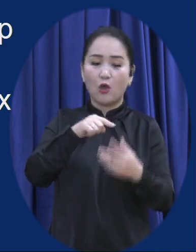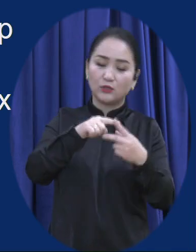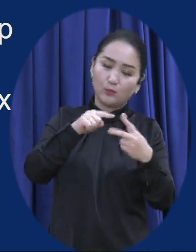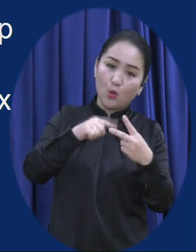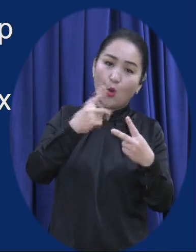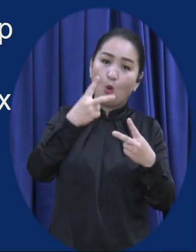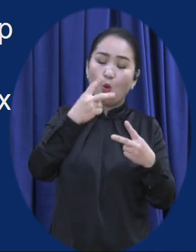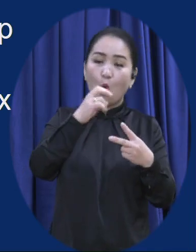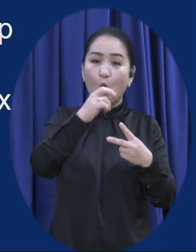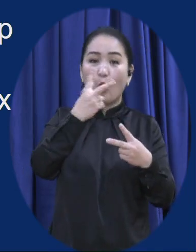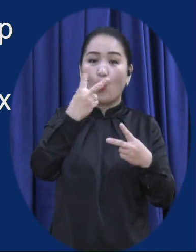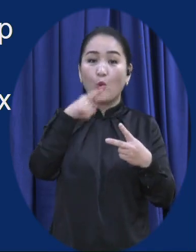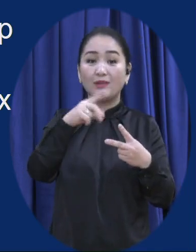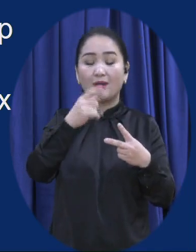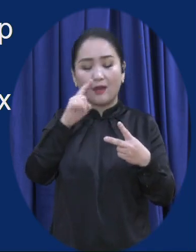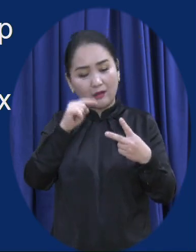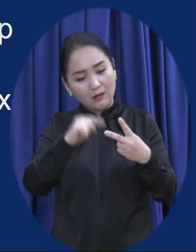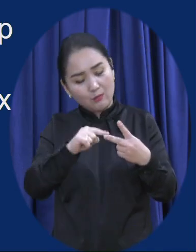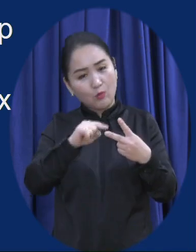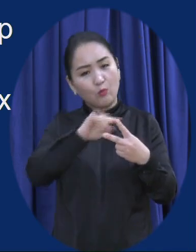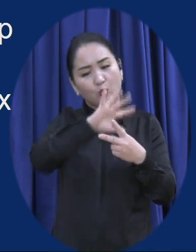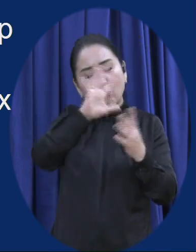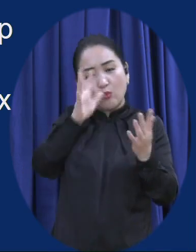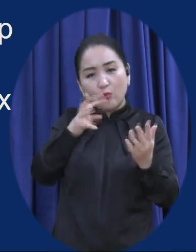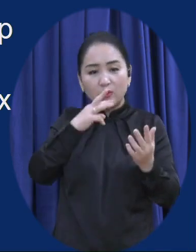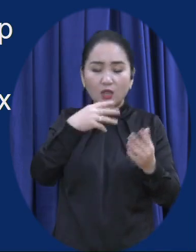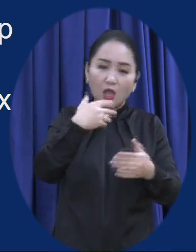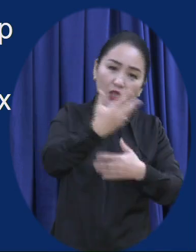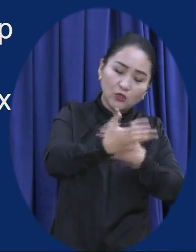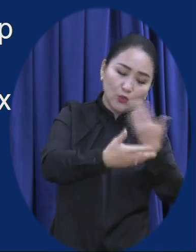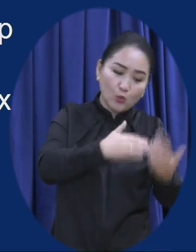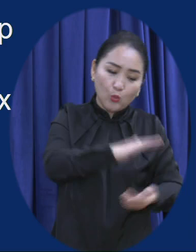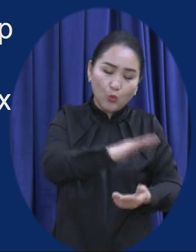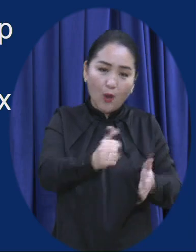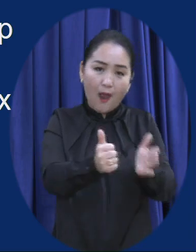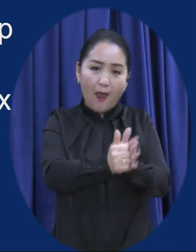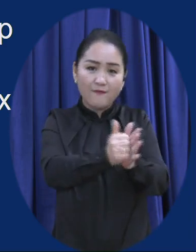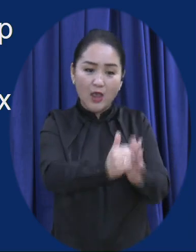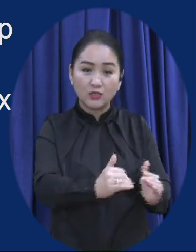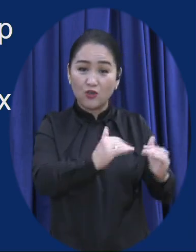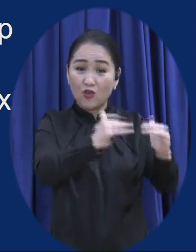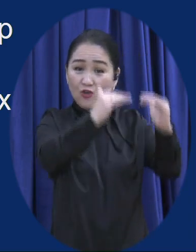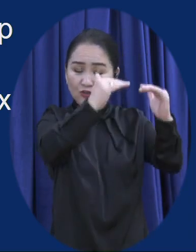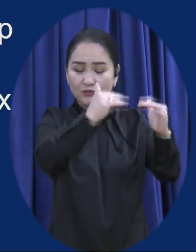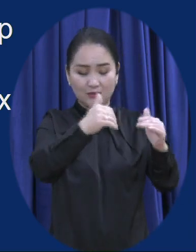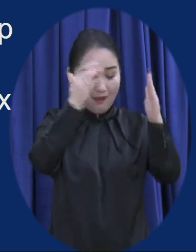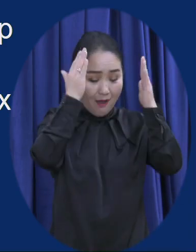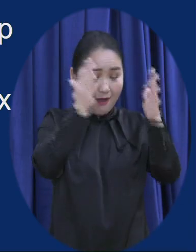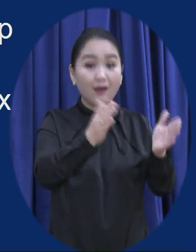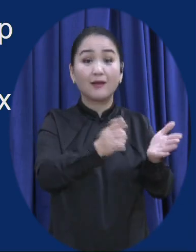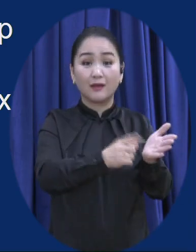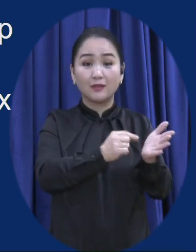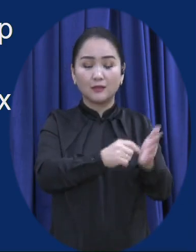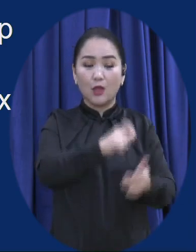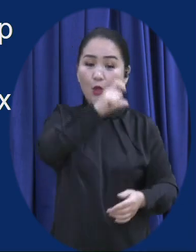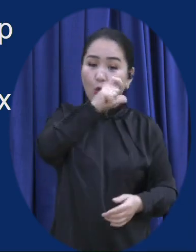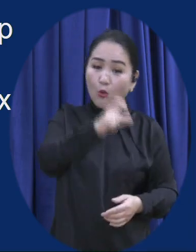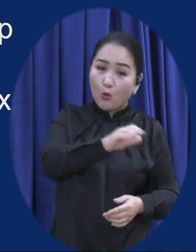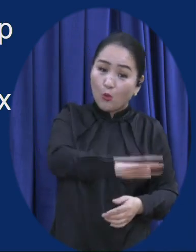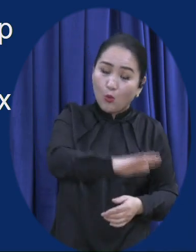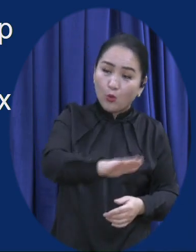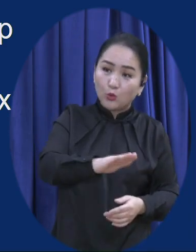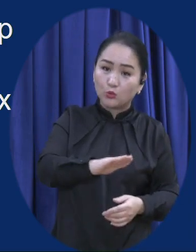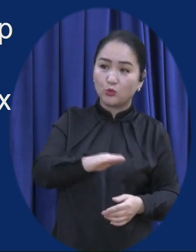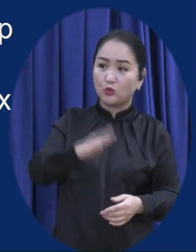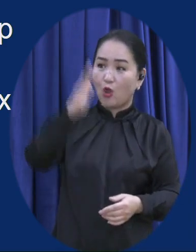одоо гишүүд болон хүүхдүүдийн авиасыг одоо хөгжүүлэхэд бол онцгой анхаарах. За мөн одоо хүүхдүүдийн хүнтэй мэдлэх, алсын